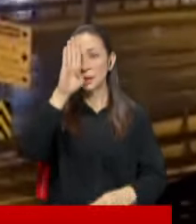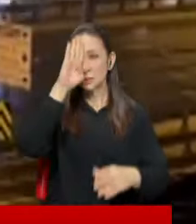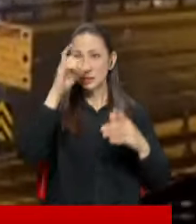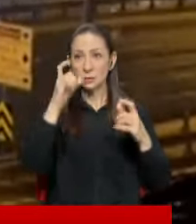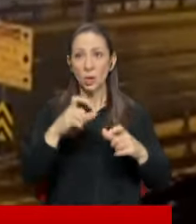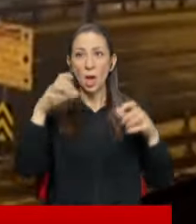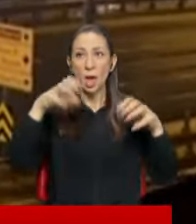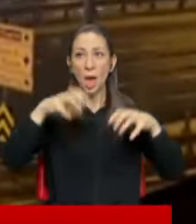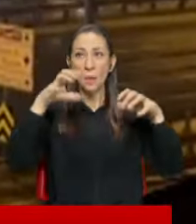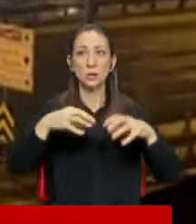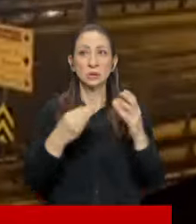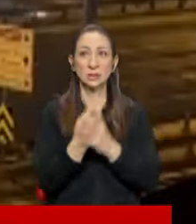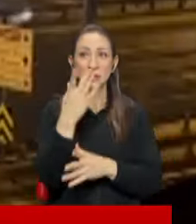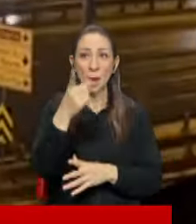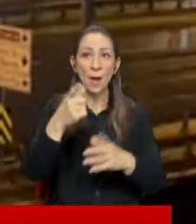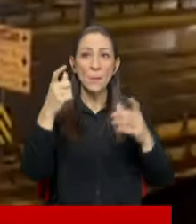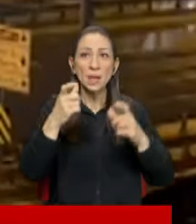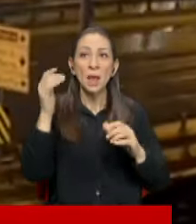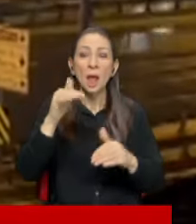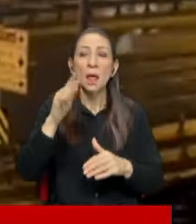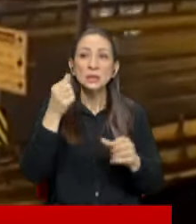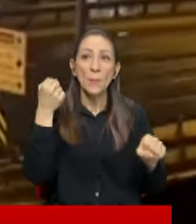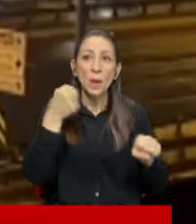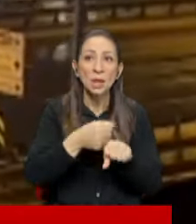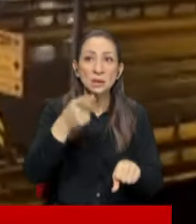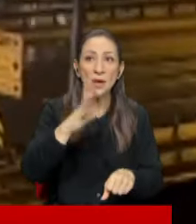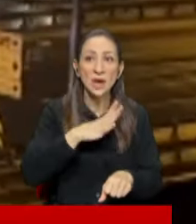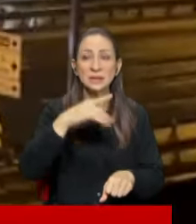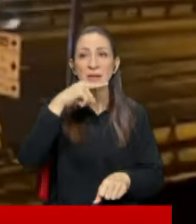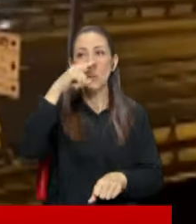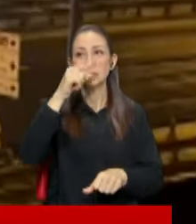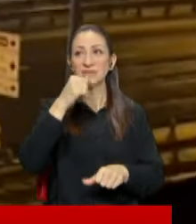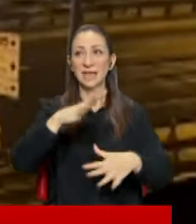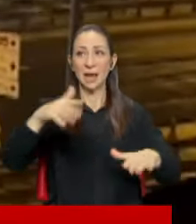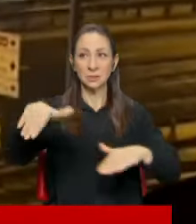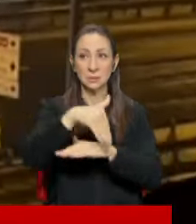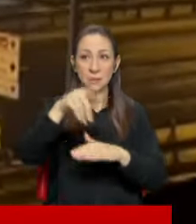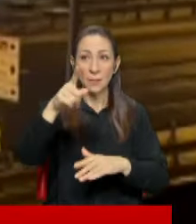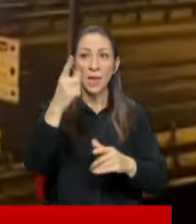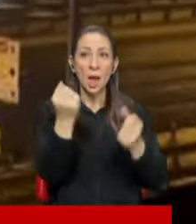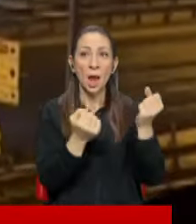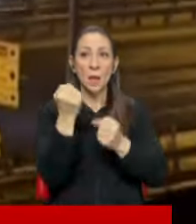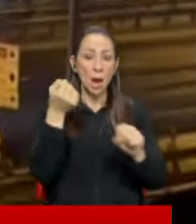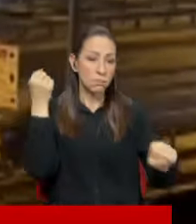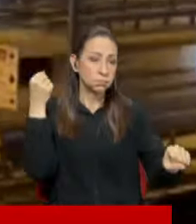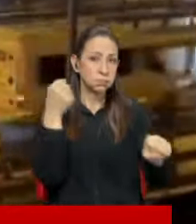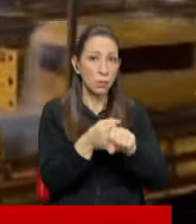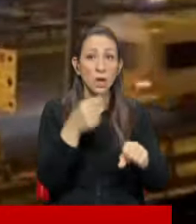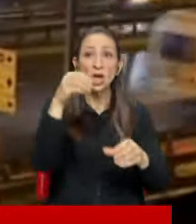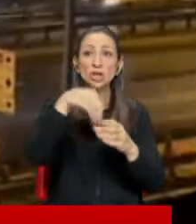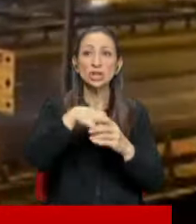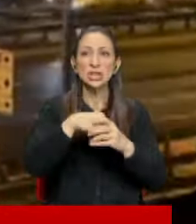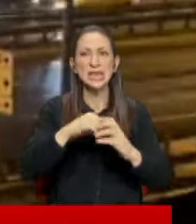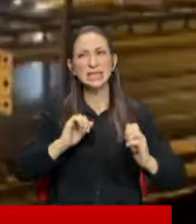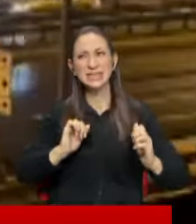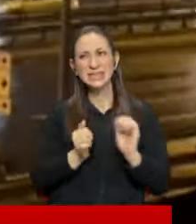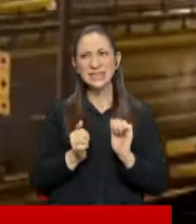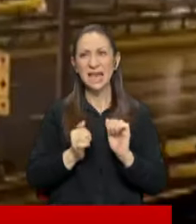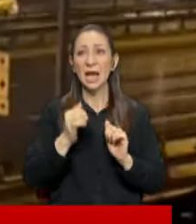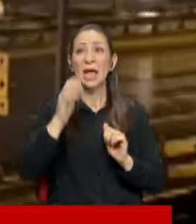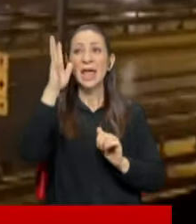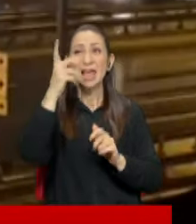İstanbul'da yağmurlu bir sabah meydana gelen trafik kazaları var. Zeytinburnu sahil yolu. Bir araç kaza yaptı. İçinde sıkışmış kişi